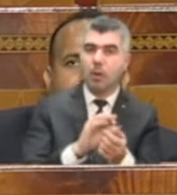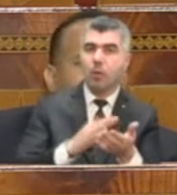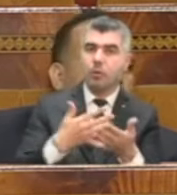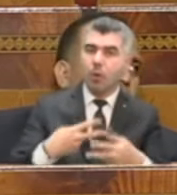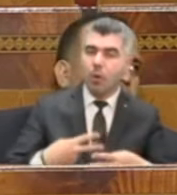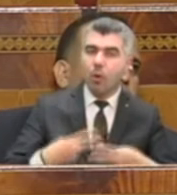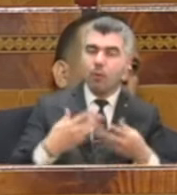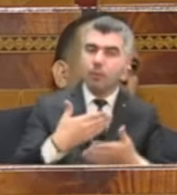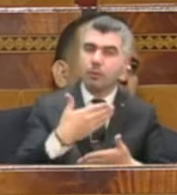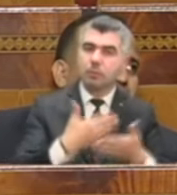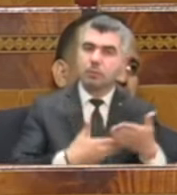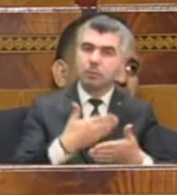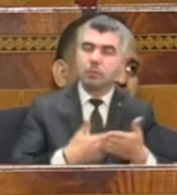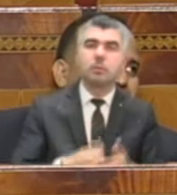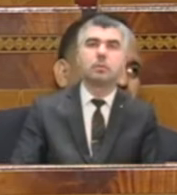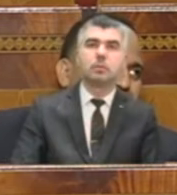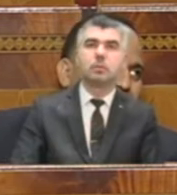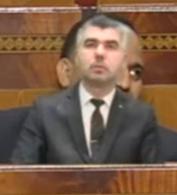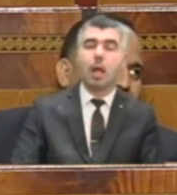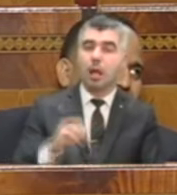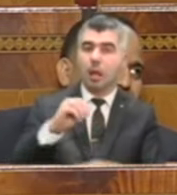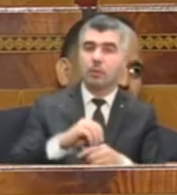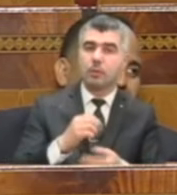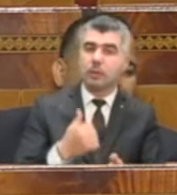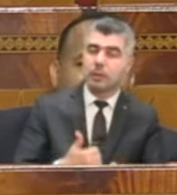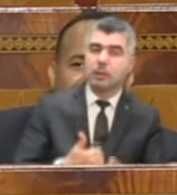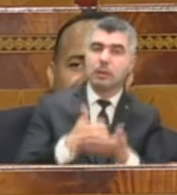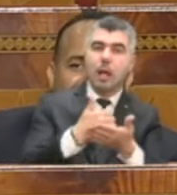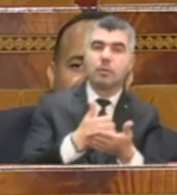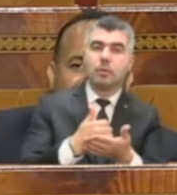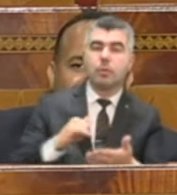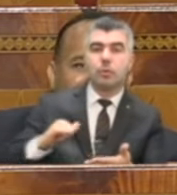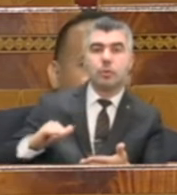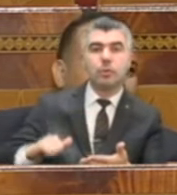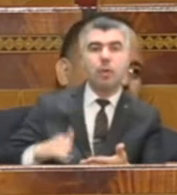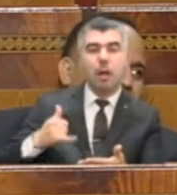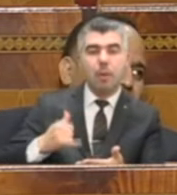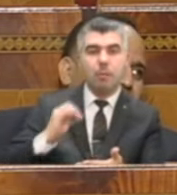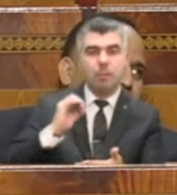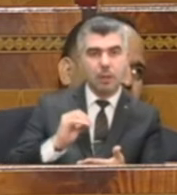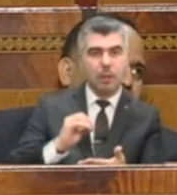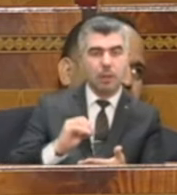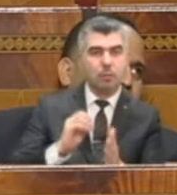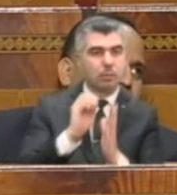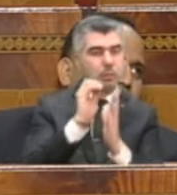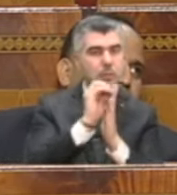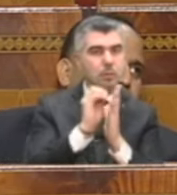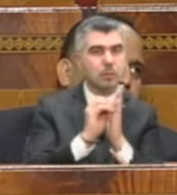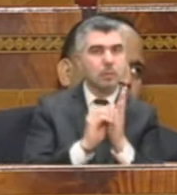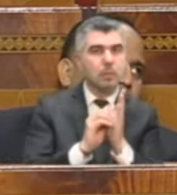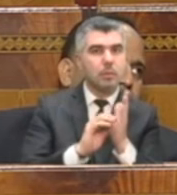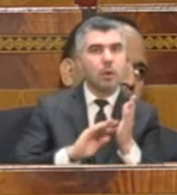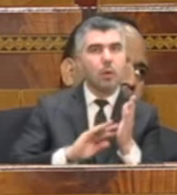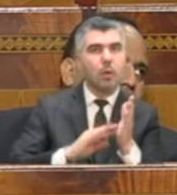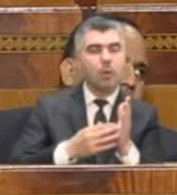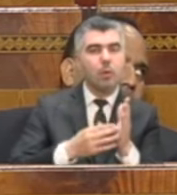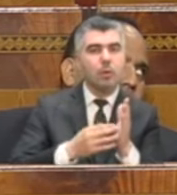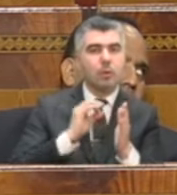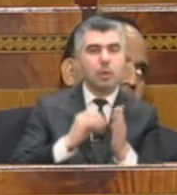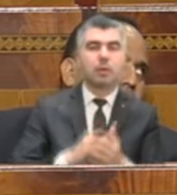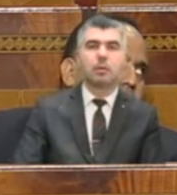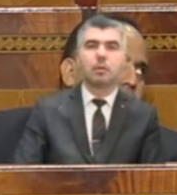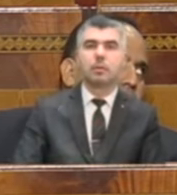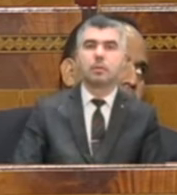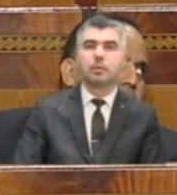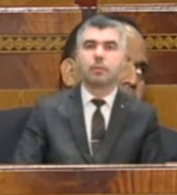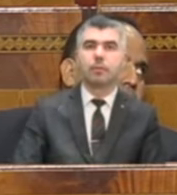الله، وايضا تساعد الشباب وتضمن الشباب المكانه ديالهم في هاد المراسم اللي غتكون ان شاء